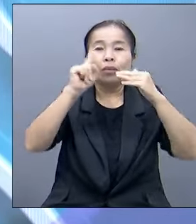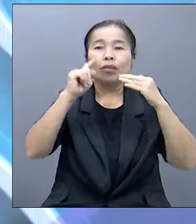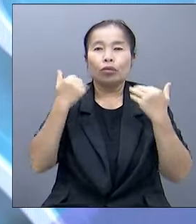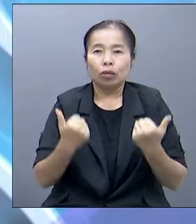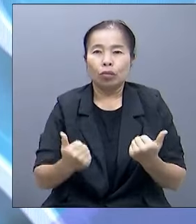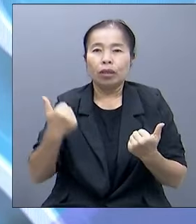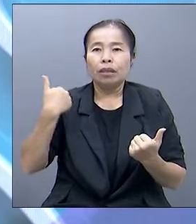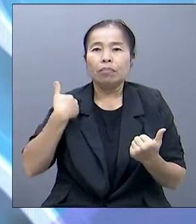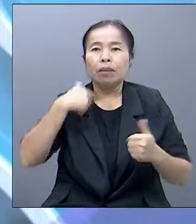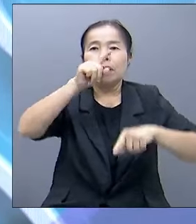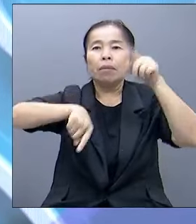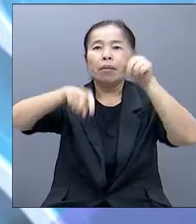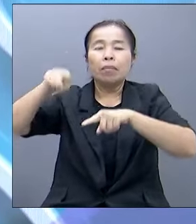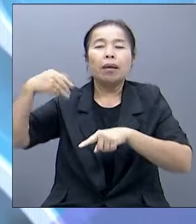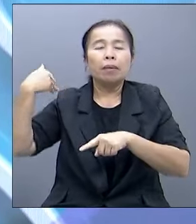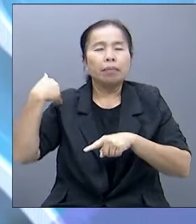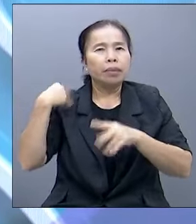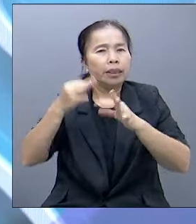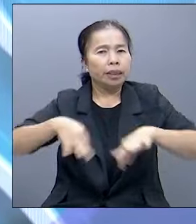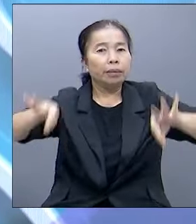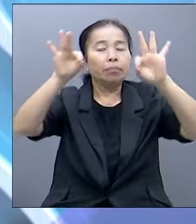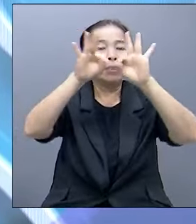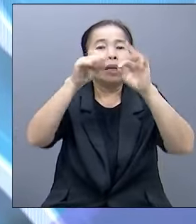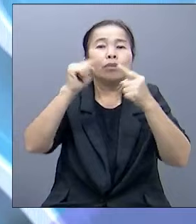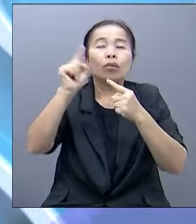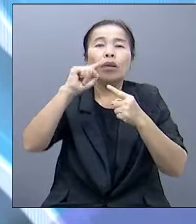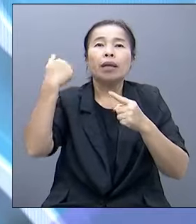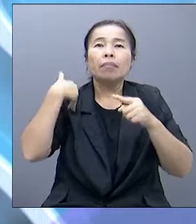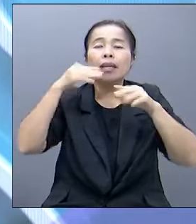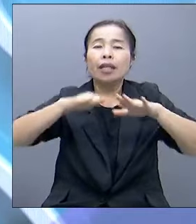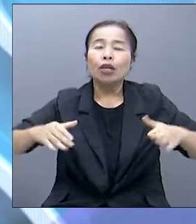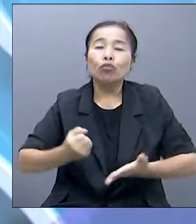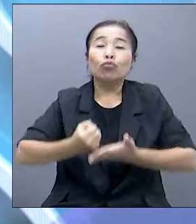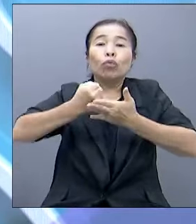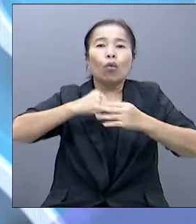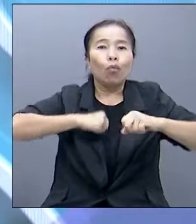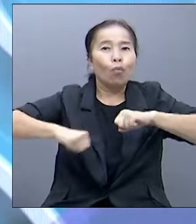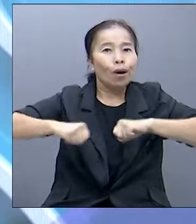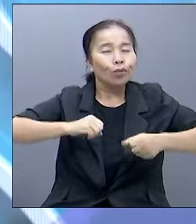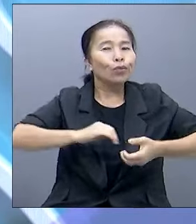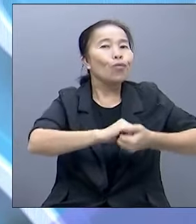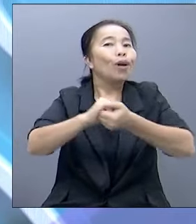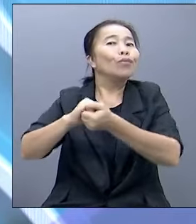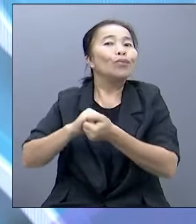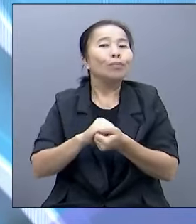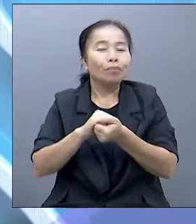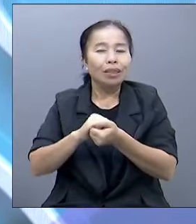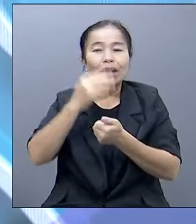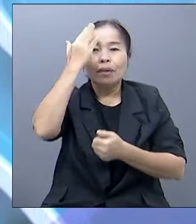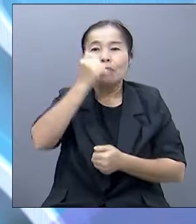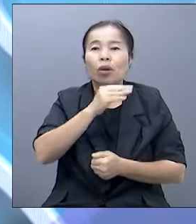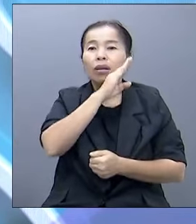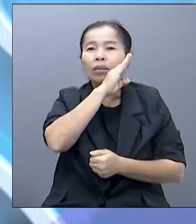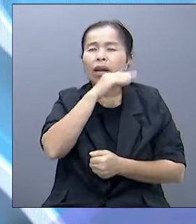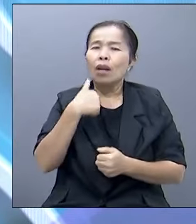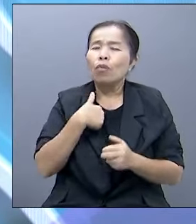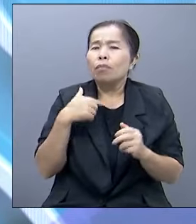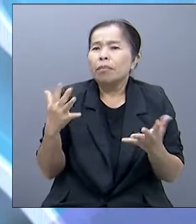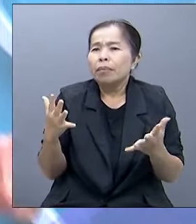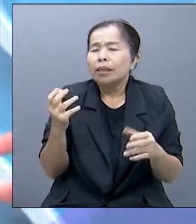าให้ความสำคัญนะน้องยุ้ยเรื่องของพื้นที่ที่ให้เด็กและเยาวชนทำกิจกรรมกัน ใช่แล้ว เพราะว่าถ้าเกิดเราไม่มีพื้นที่เนี่ยนะครับอย่างต่างประเทศเขาจะมีพื้น